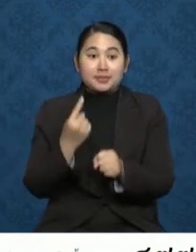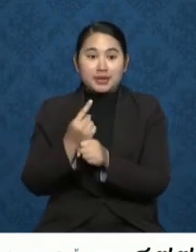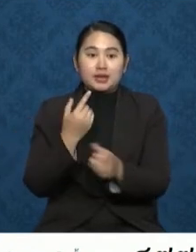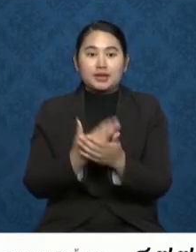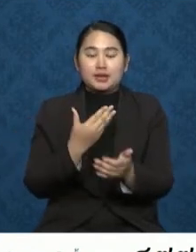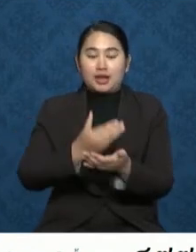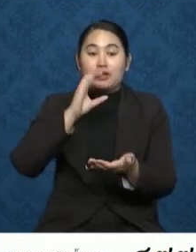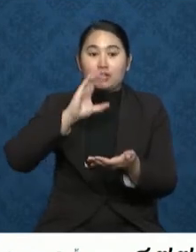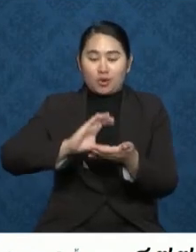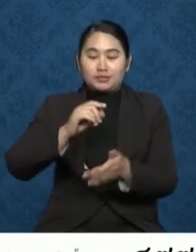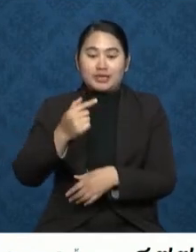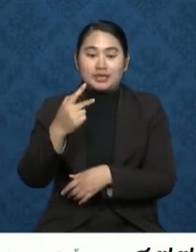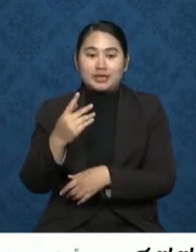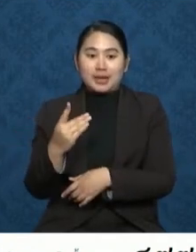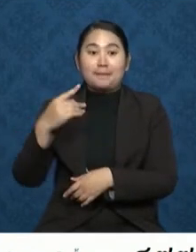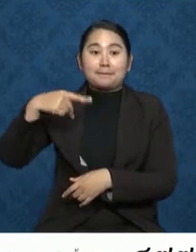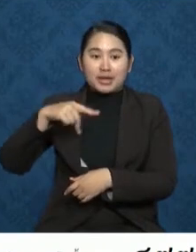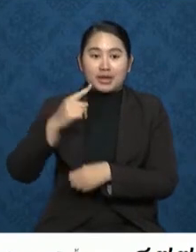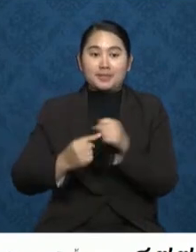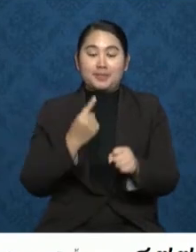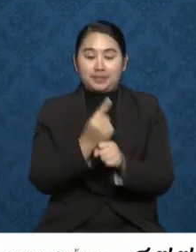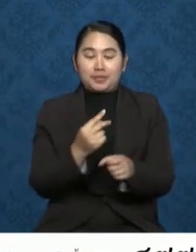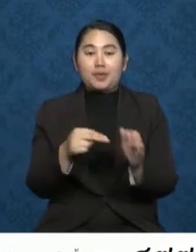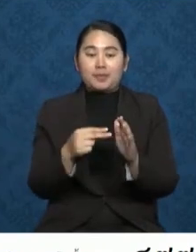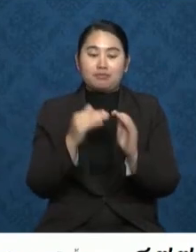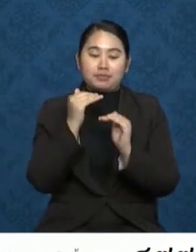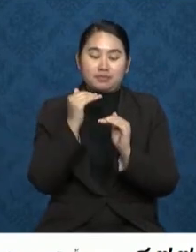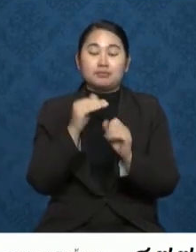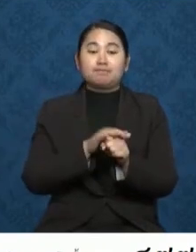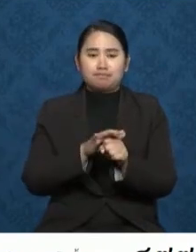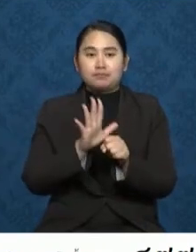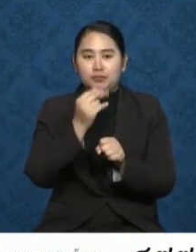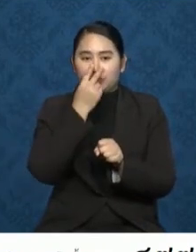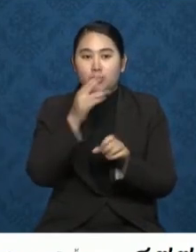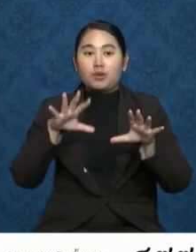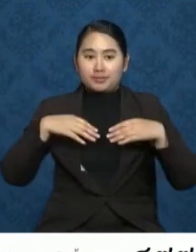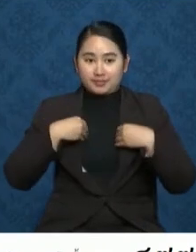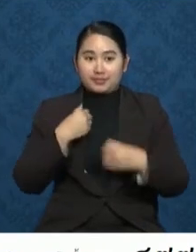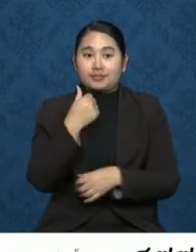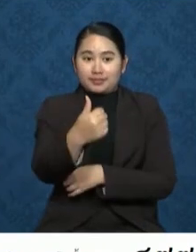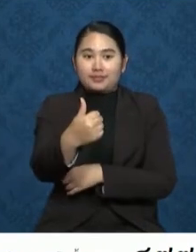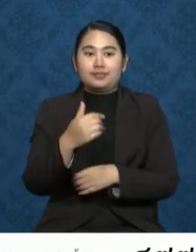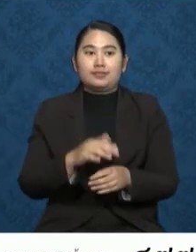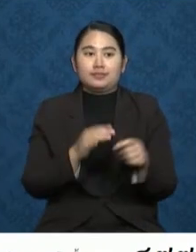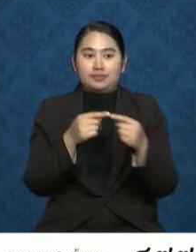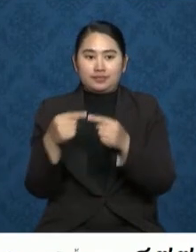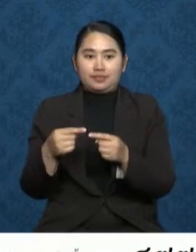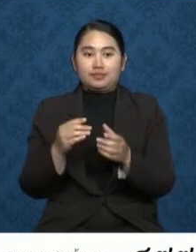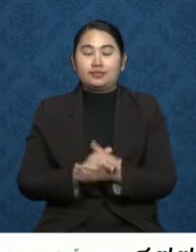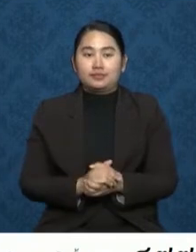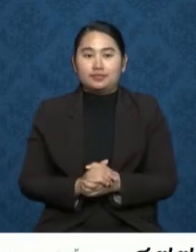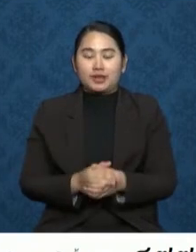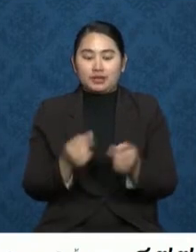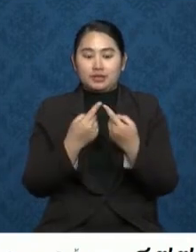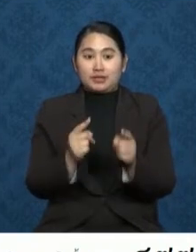บความมั่นคงต่อ GDP ของปีนั้นๆก็อยู่ในขอบเขตที่พอเหมาะและพอจะยอมรับได้ขอสไลด์ที่2ครับแต่